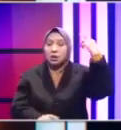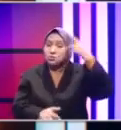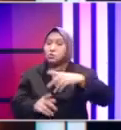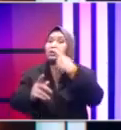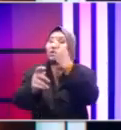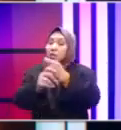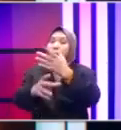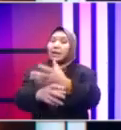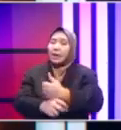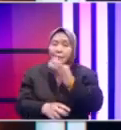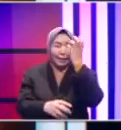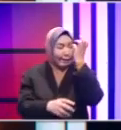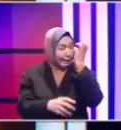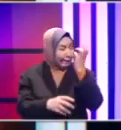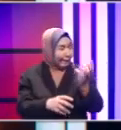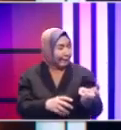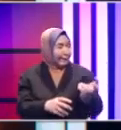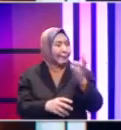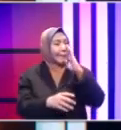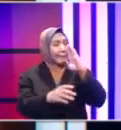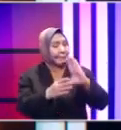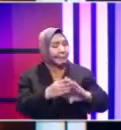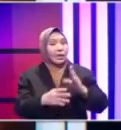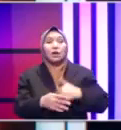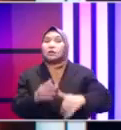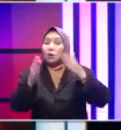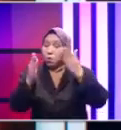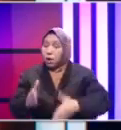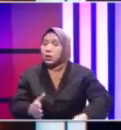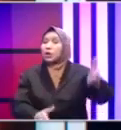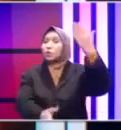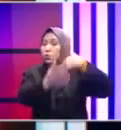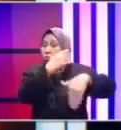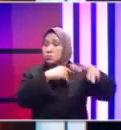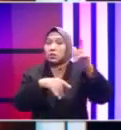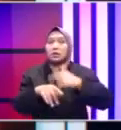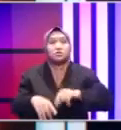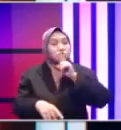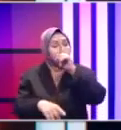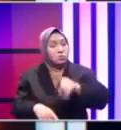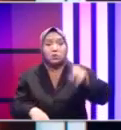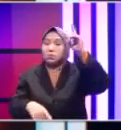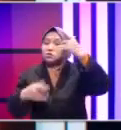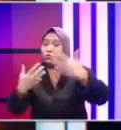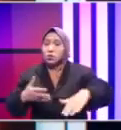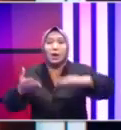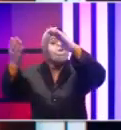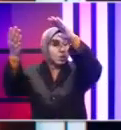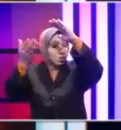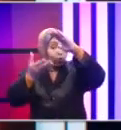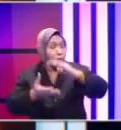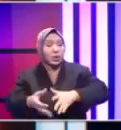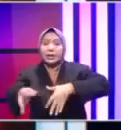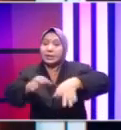tetap mendapat kehinaan sebagaimana orang-orang yang terdahulu dari mereka karena Sesungguhnya kami telah menurunkan keterangan-keterangan